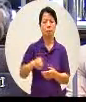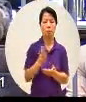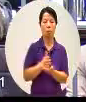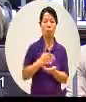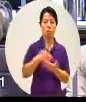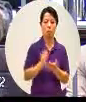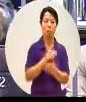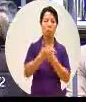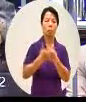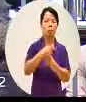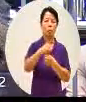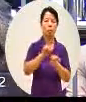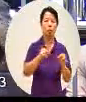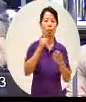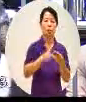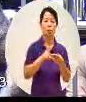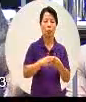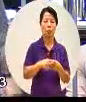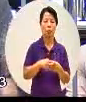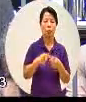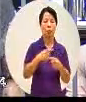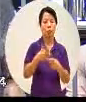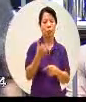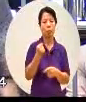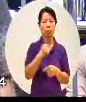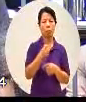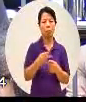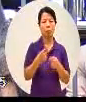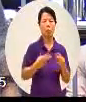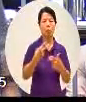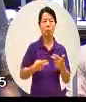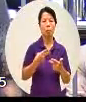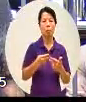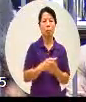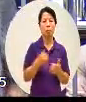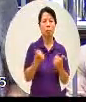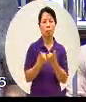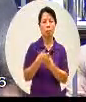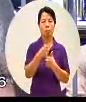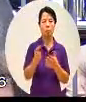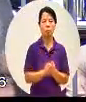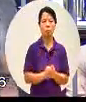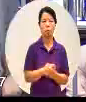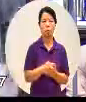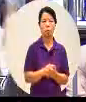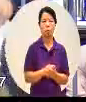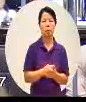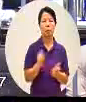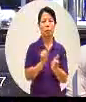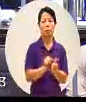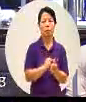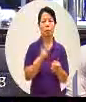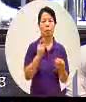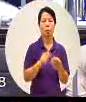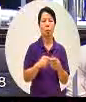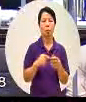地主伊应该有的权利。 两个礼拜内开会啦吼，安尼找秘书长。